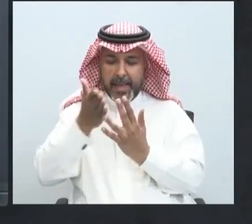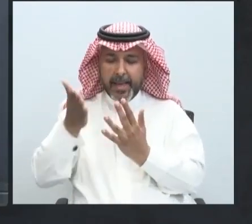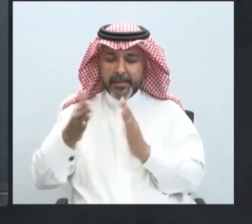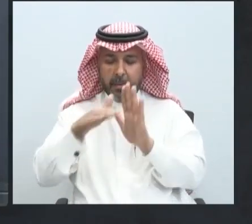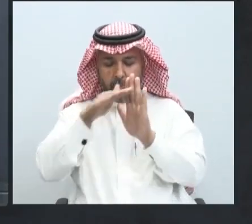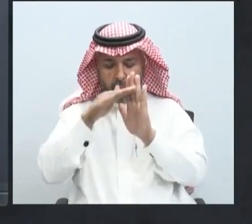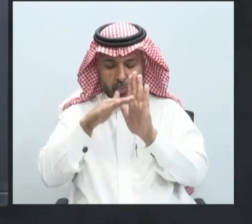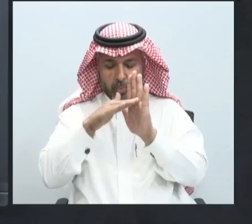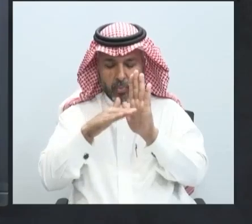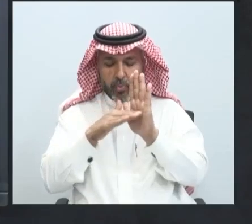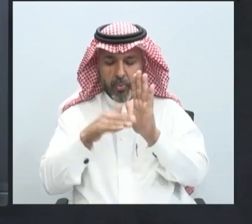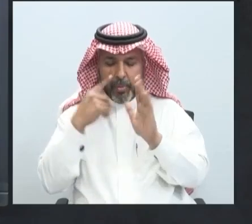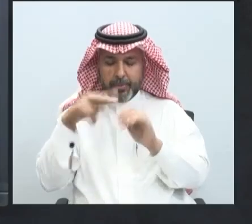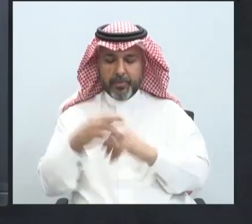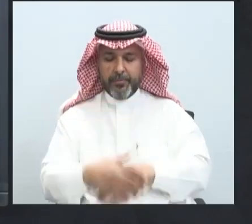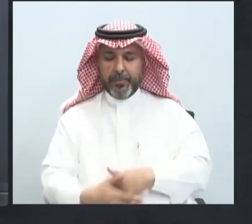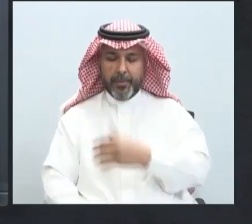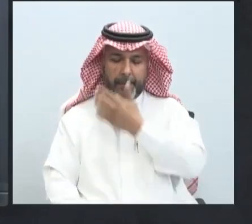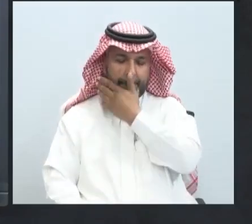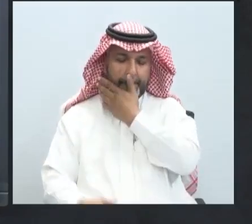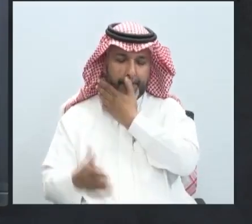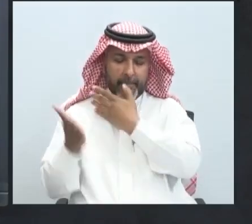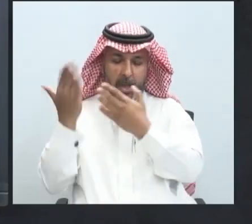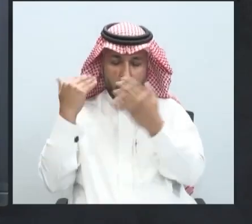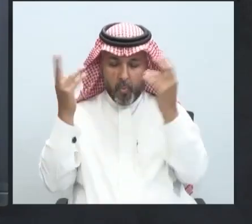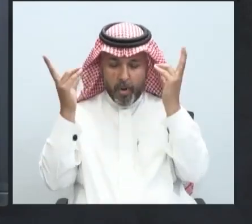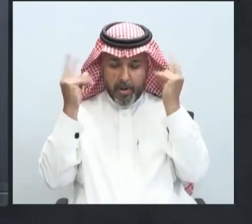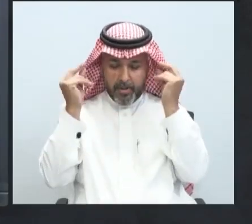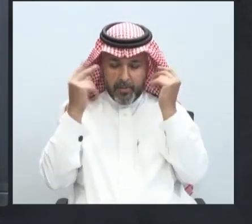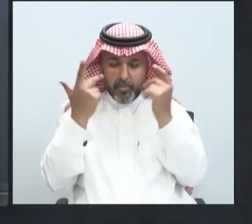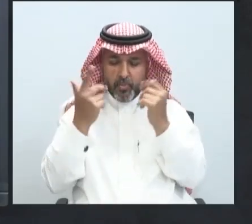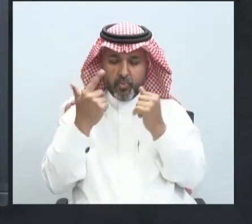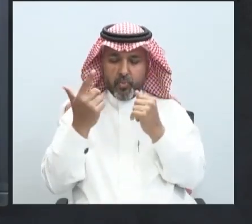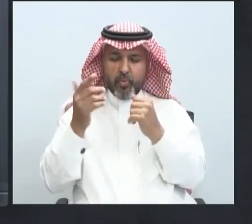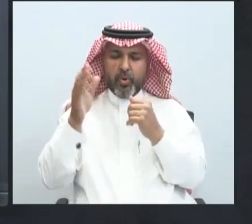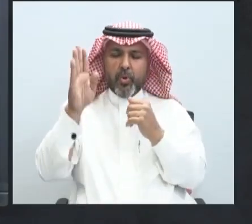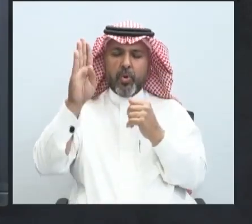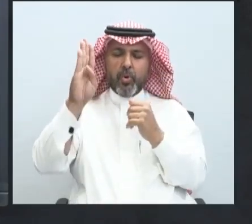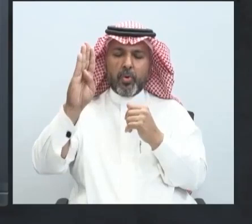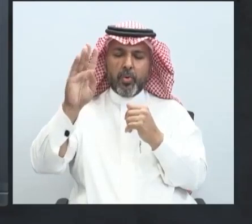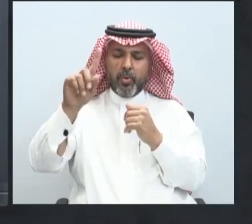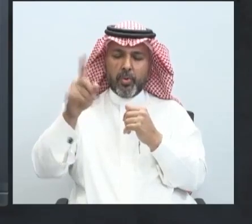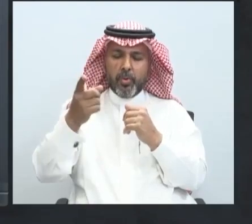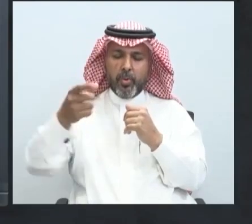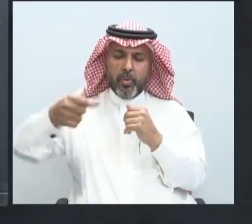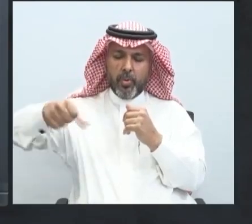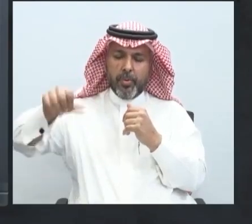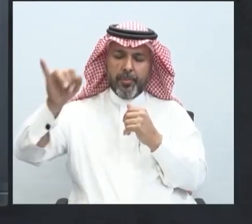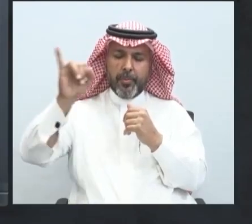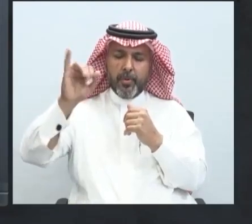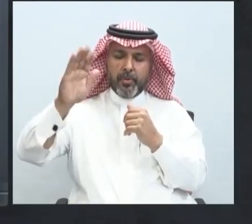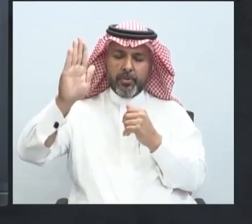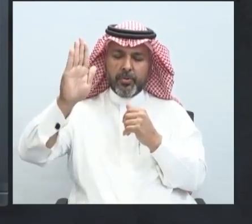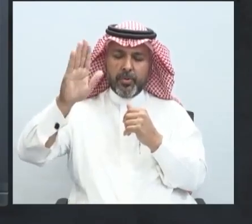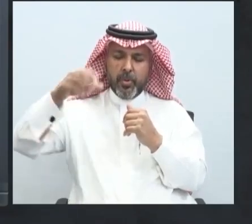بتفصيل كامل ولكن كنا نتكلم بان هنالك كروموسومات اسميناها الكروموسومات المتضاعفه كيف ظهرت هذه الكروموسومات